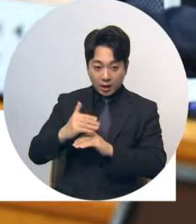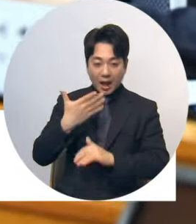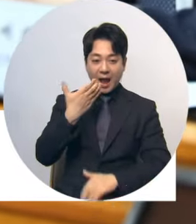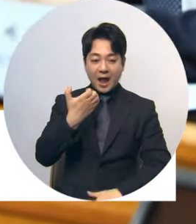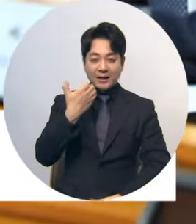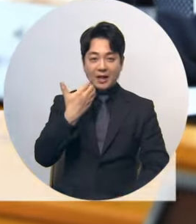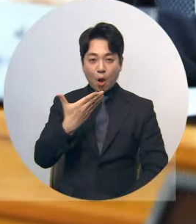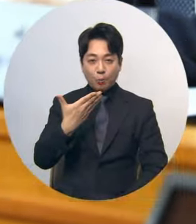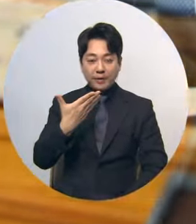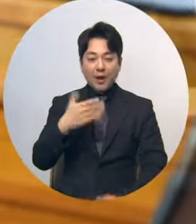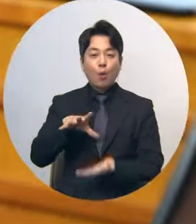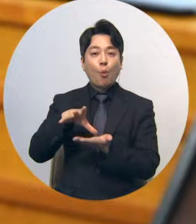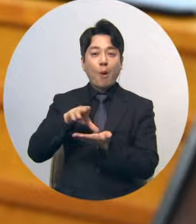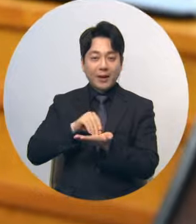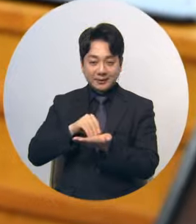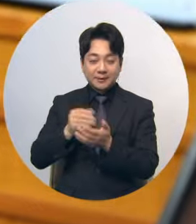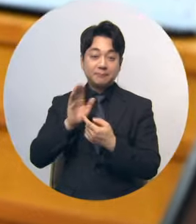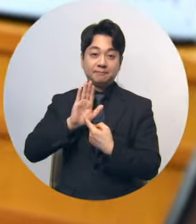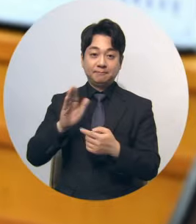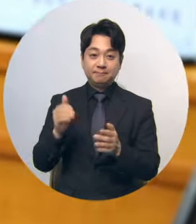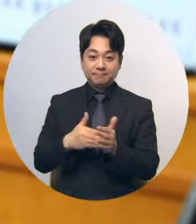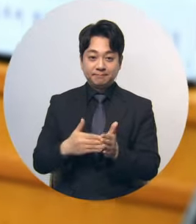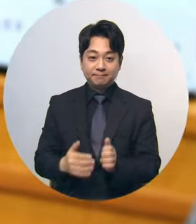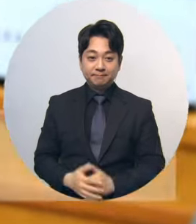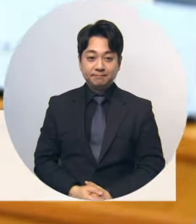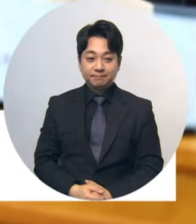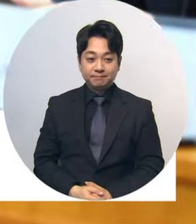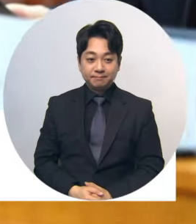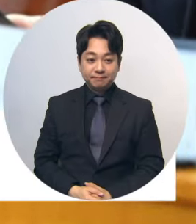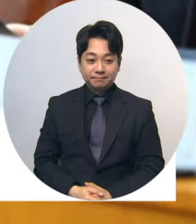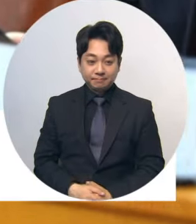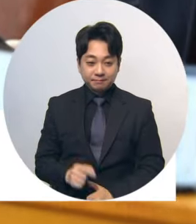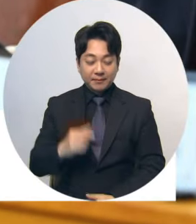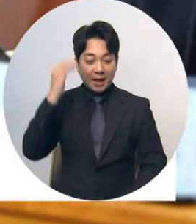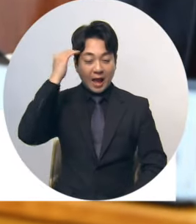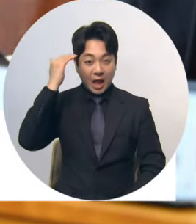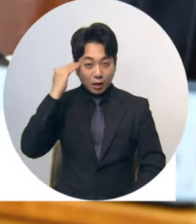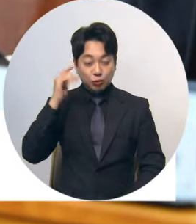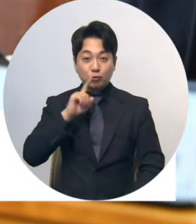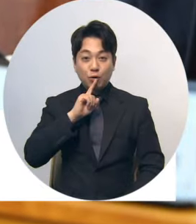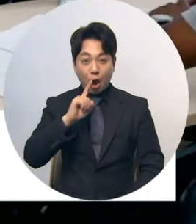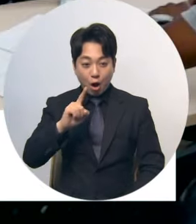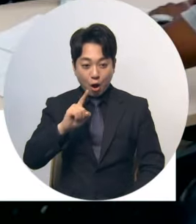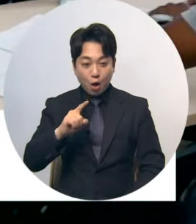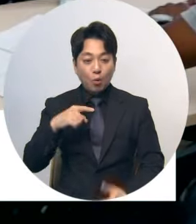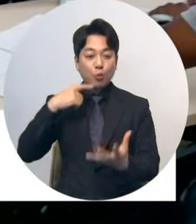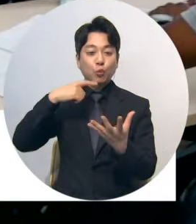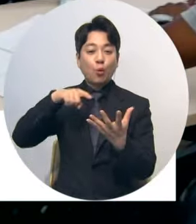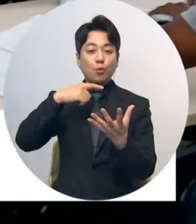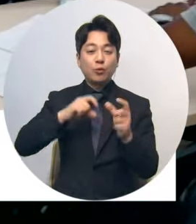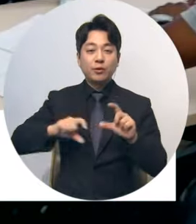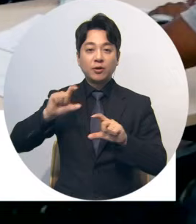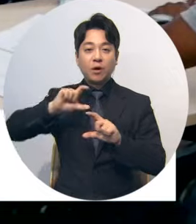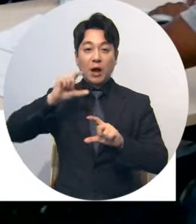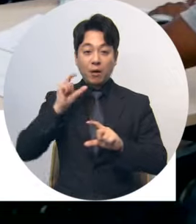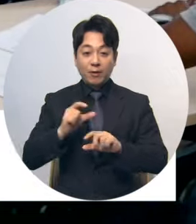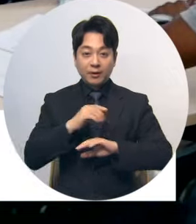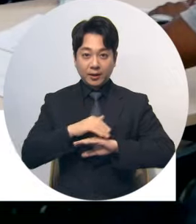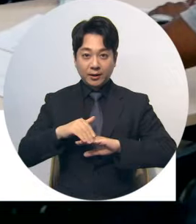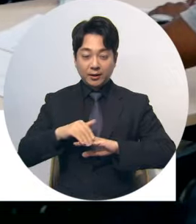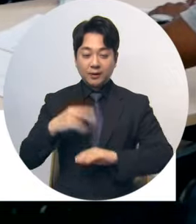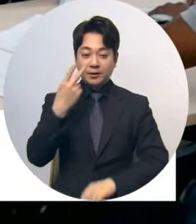99개 과제가 제시됐습니다. 재외동포 정체성 함양을 위해 한국어 교육을 강화합니다.